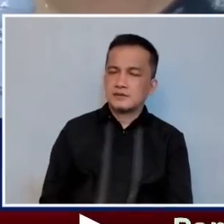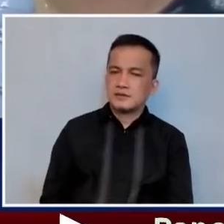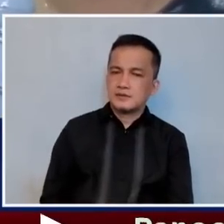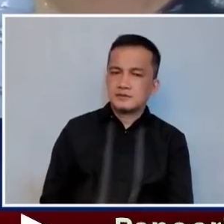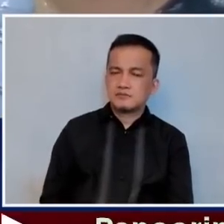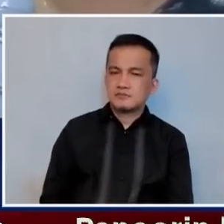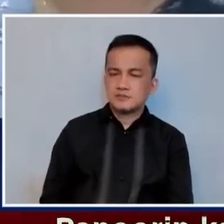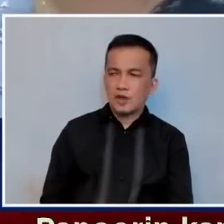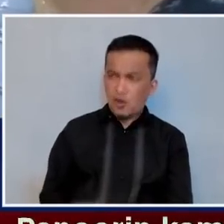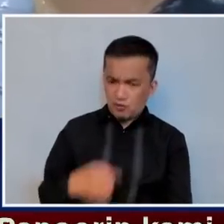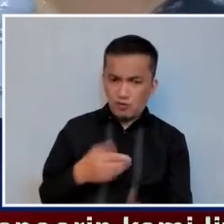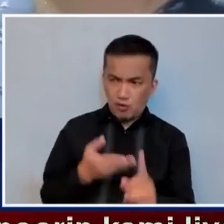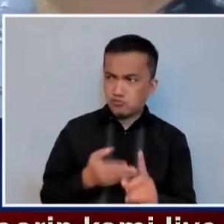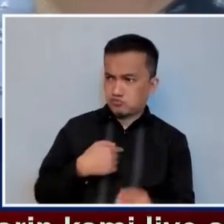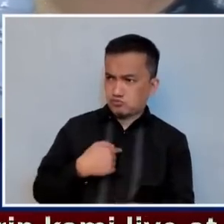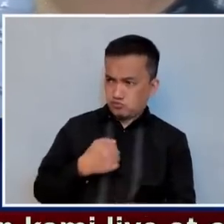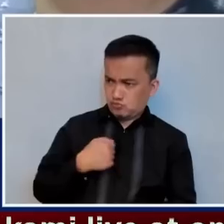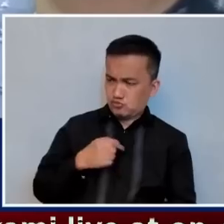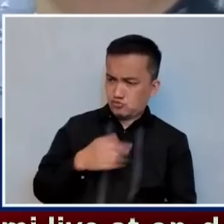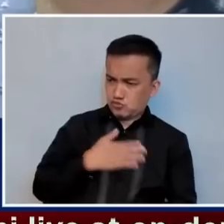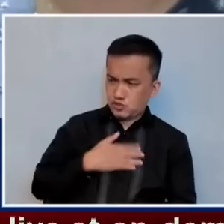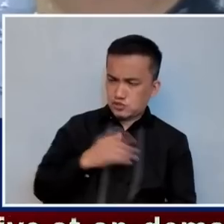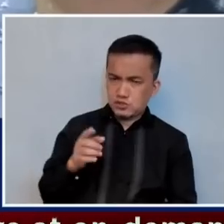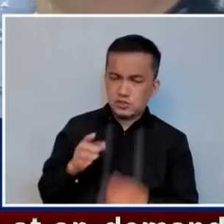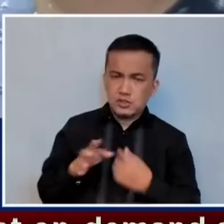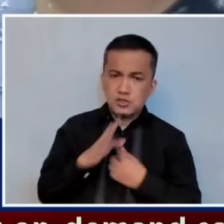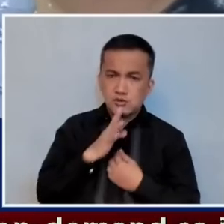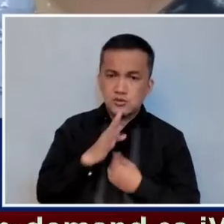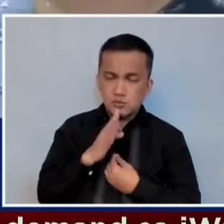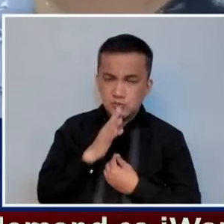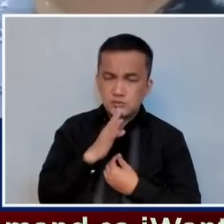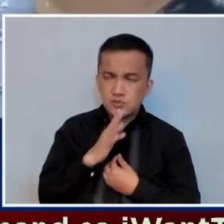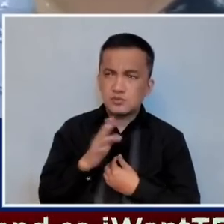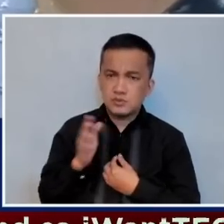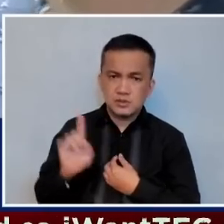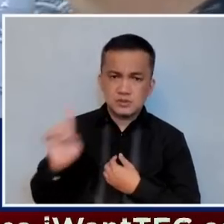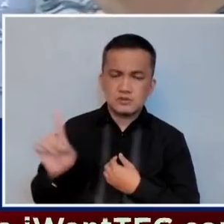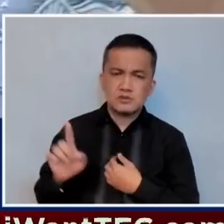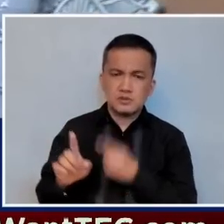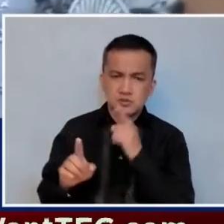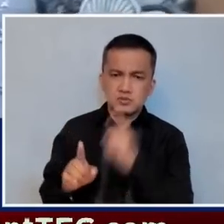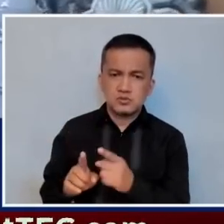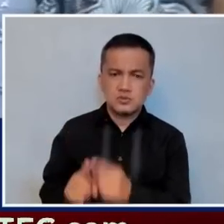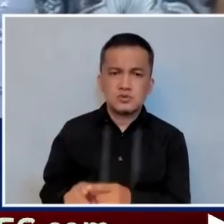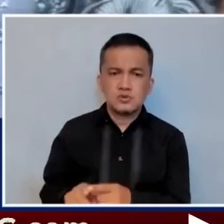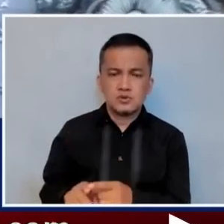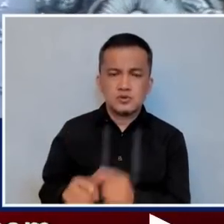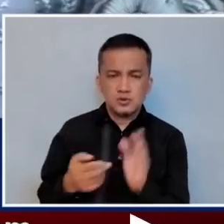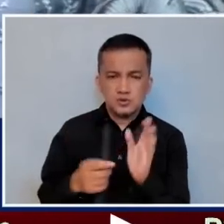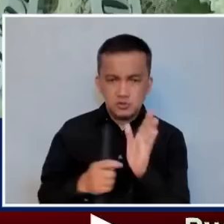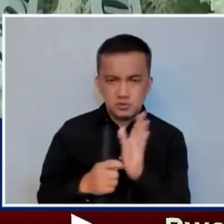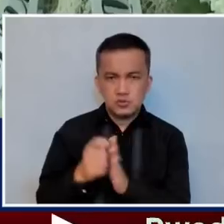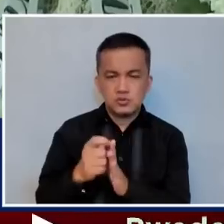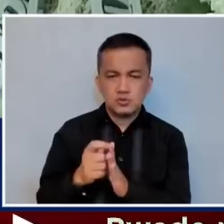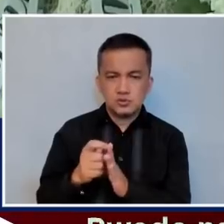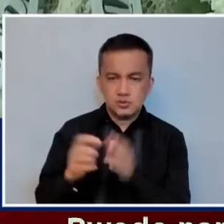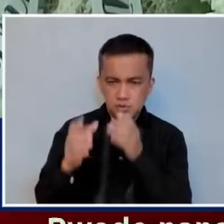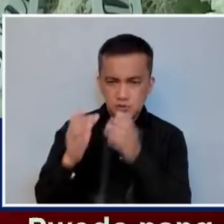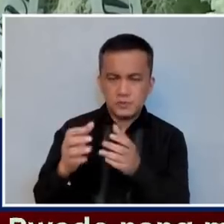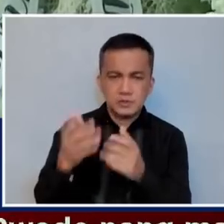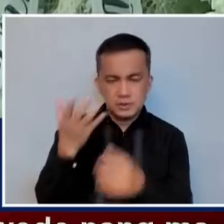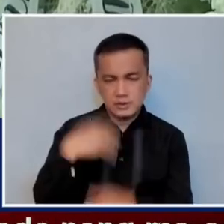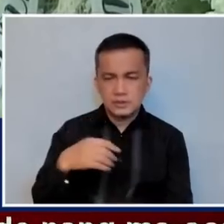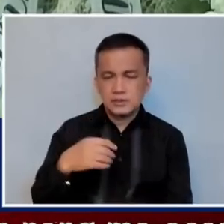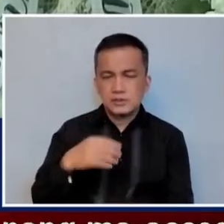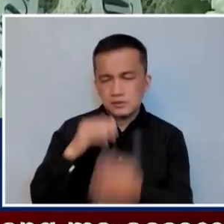ako nagustuhan siya. Yung mga sinasabi niya, talagang Totoo, ganda yung kanyang comment. Nakakalungkot, di